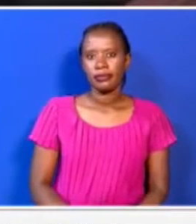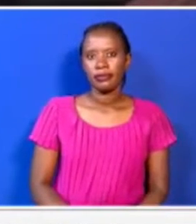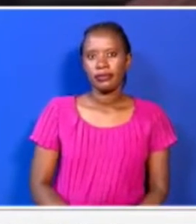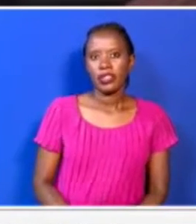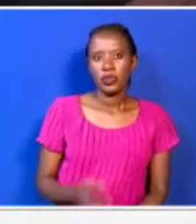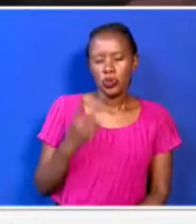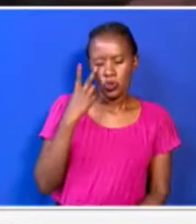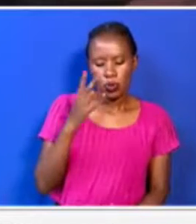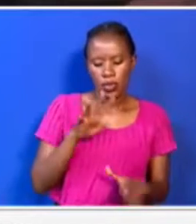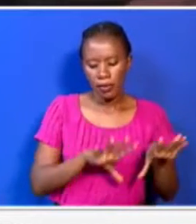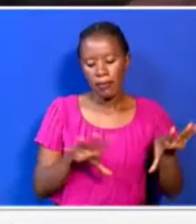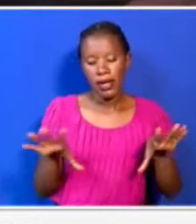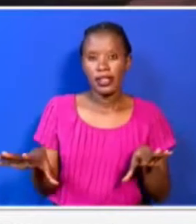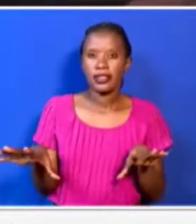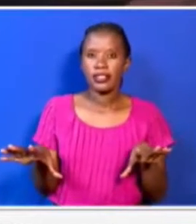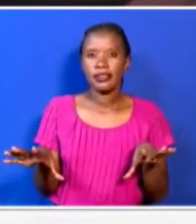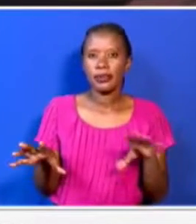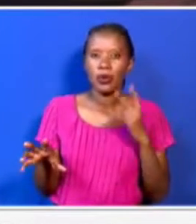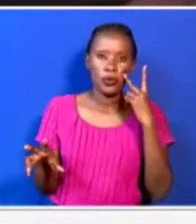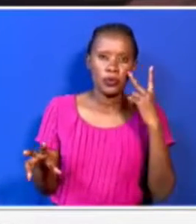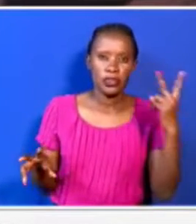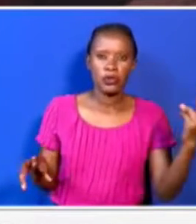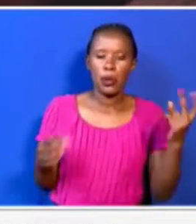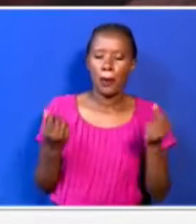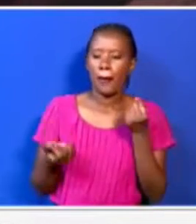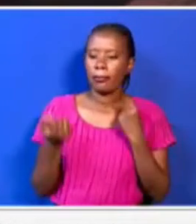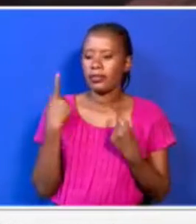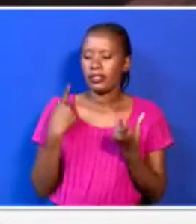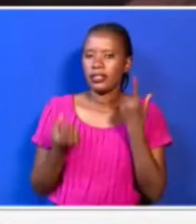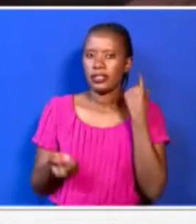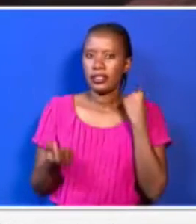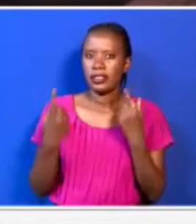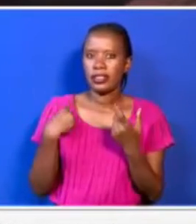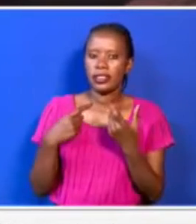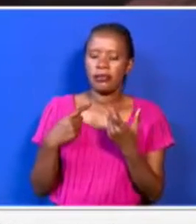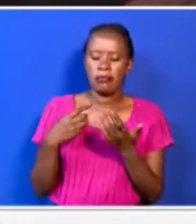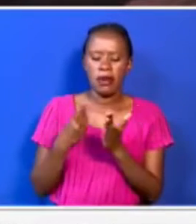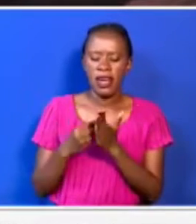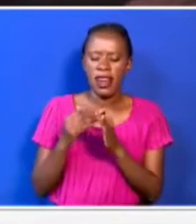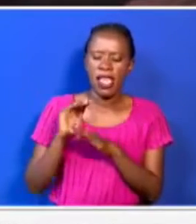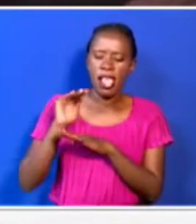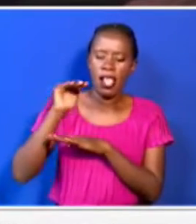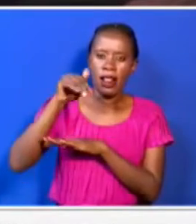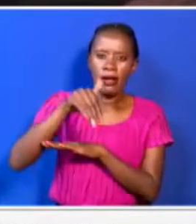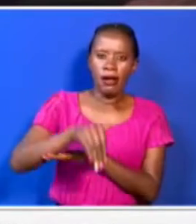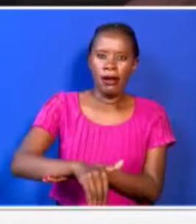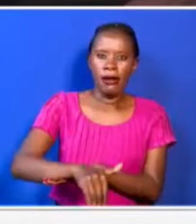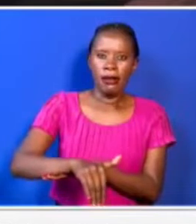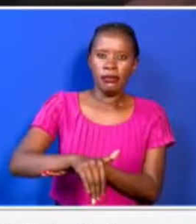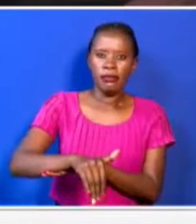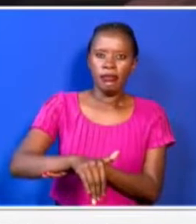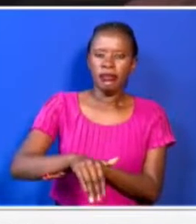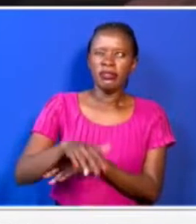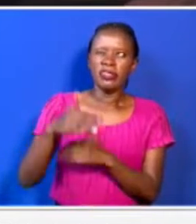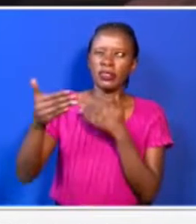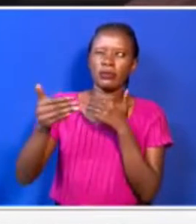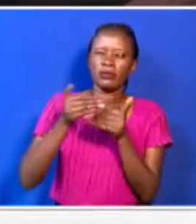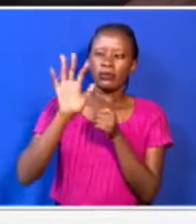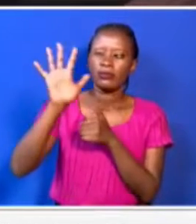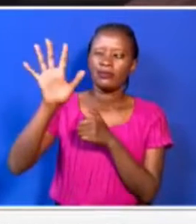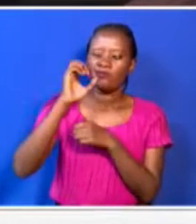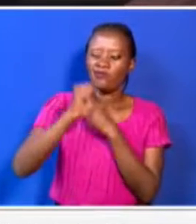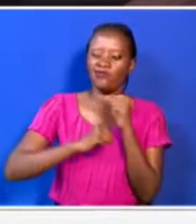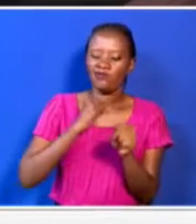Tukatazama soko, tukaona chai imekuwa bei ikienda chini. Kwa miaka 5